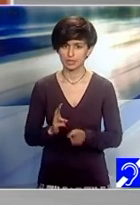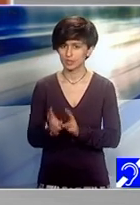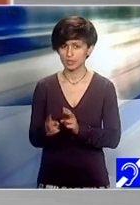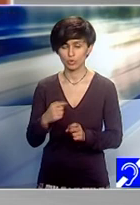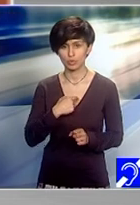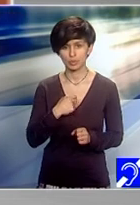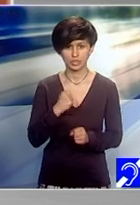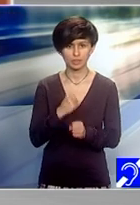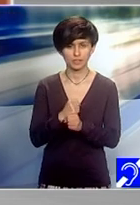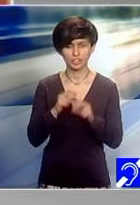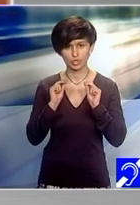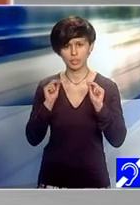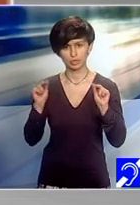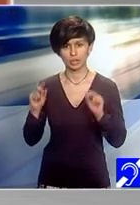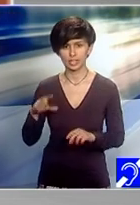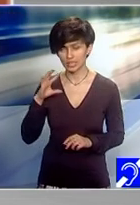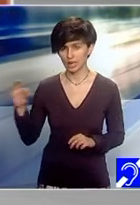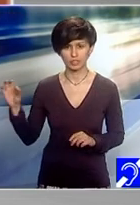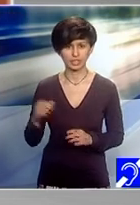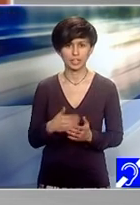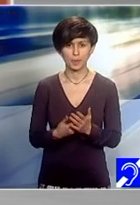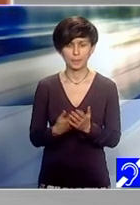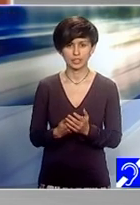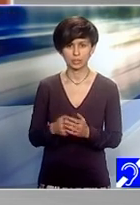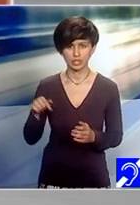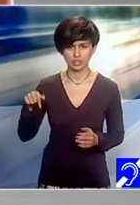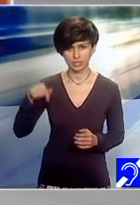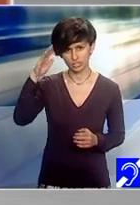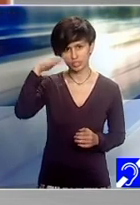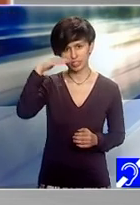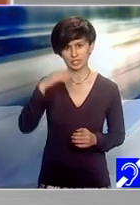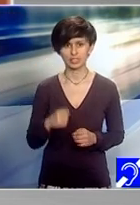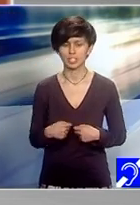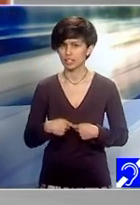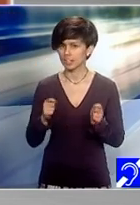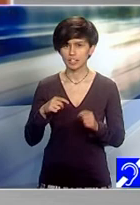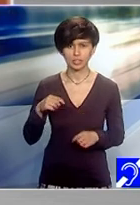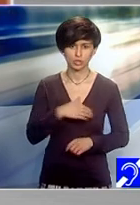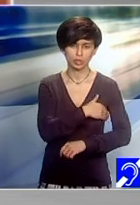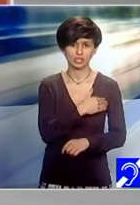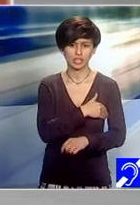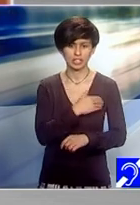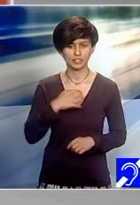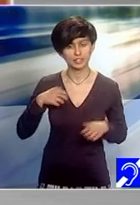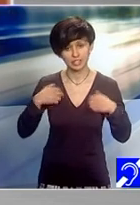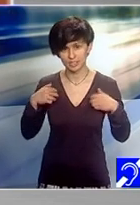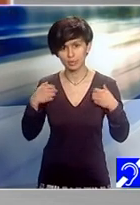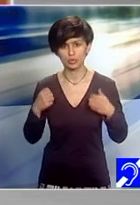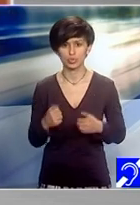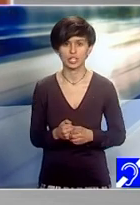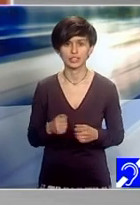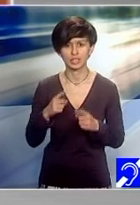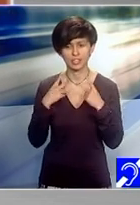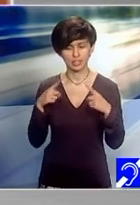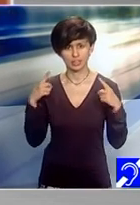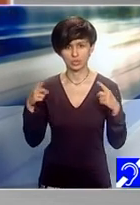educație altfel, pentru că în aceste zile toți elevii din România se bucură de cursuri așa cum le place, fără stresul